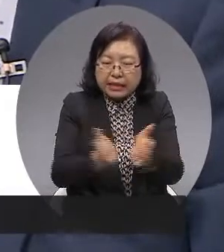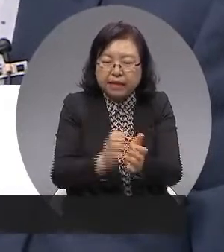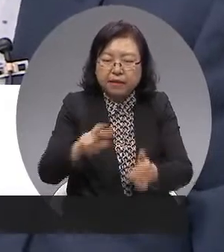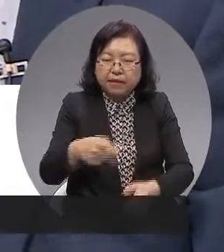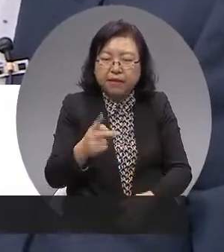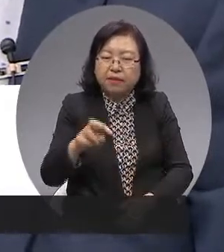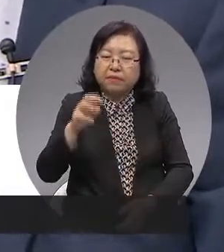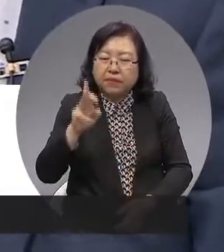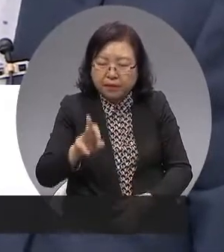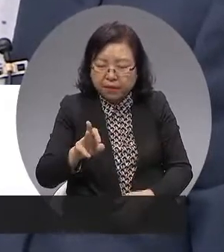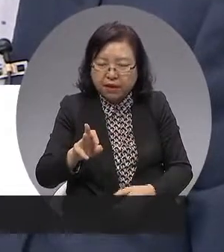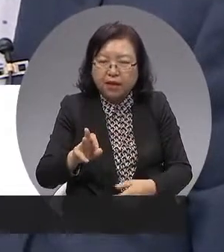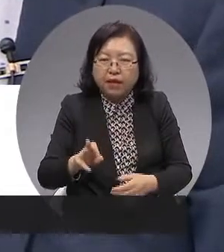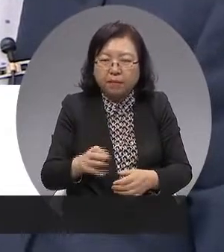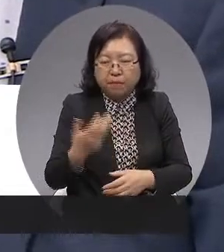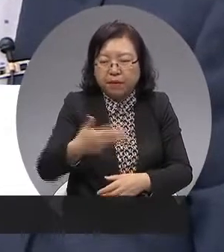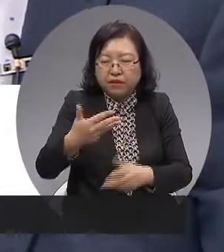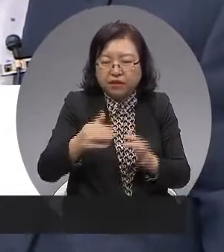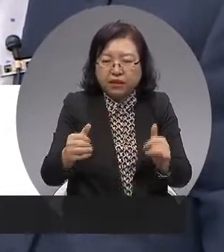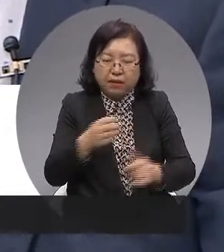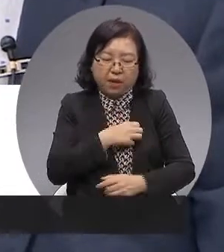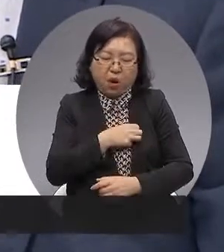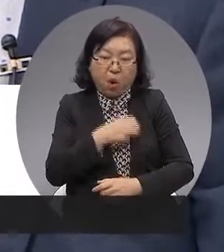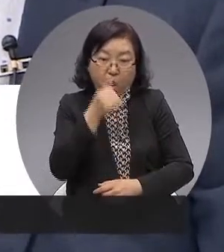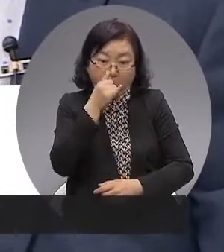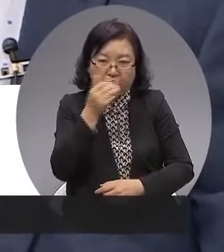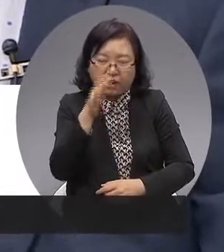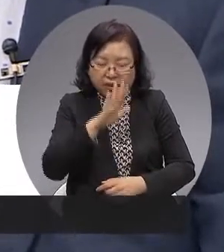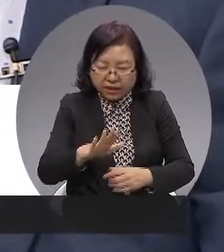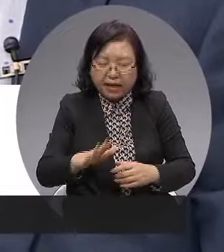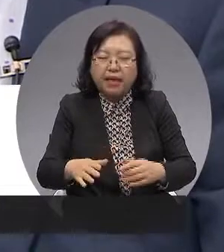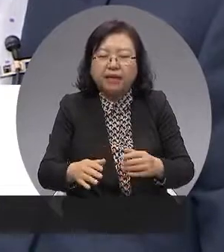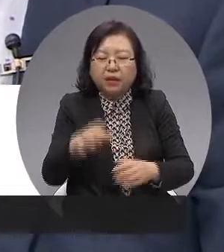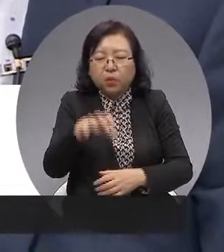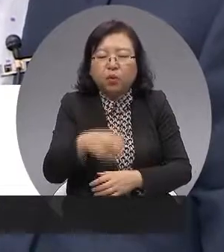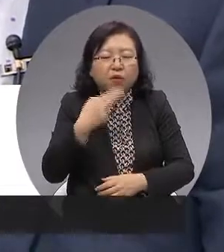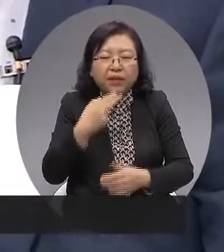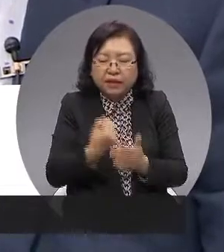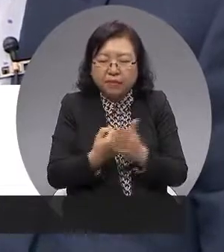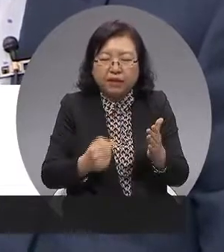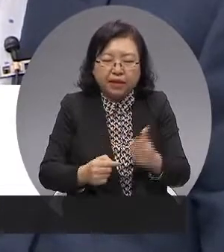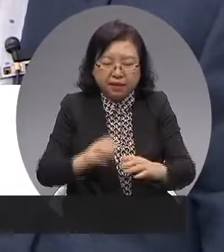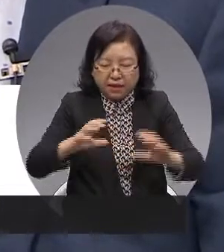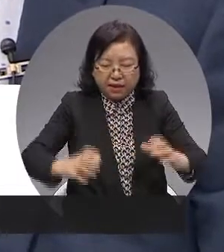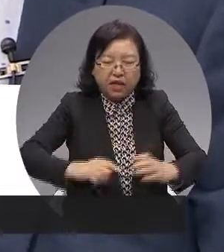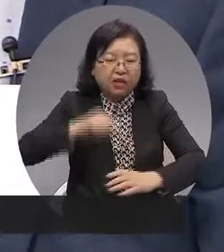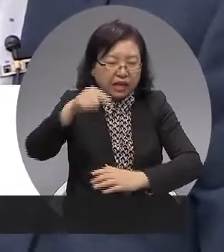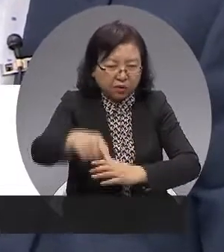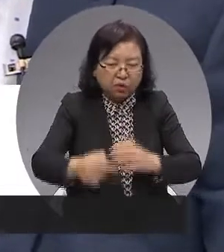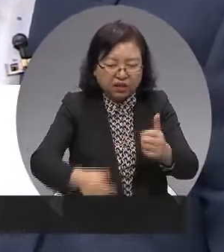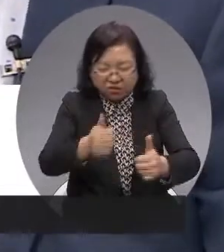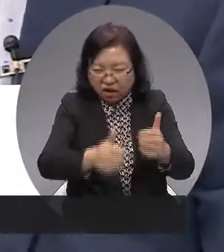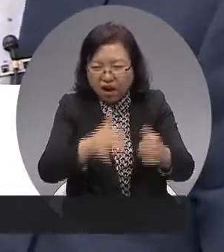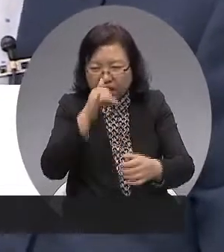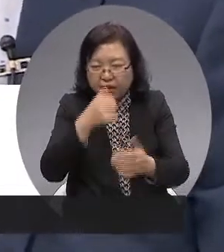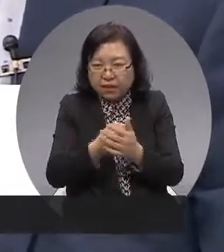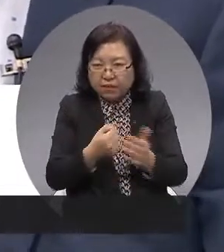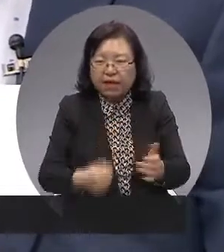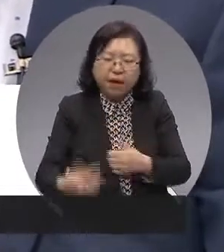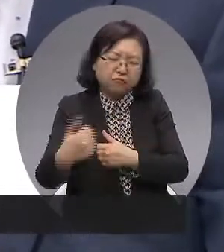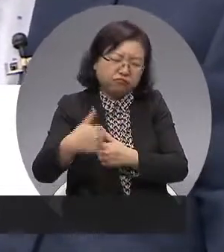외지로 나가가지고 리그전을 펼치고 있는 실정이거든요. 다른 부지는 찾기 힘들고 그럼 그 부지라도 빨리 해서